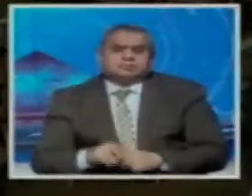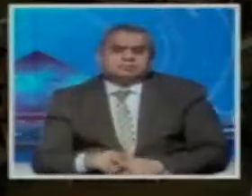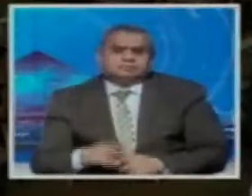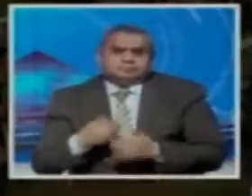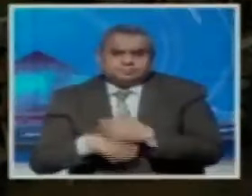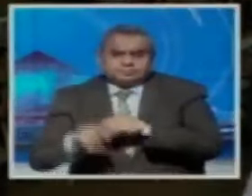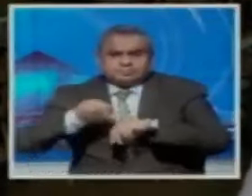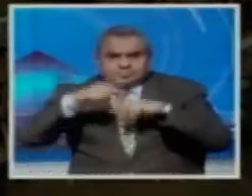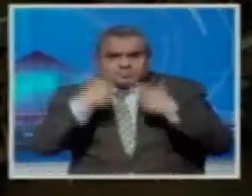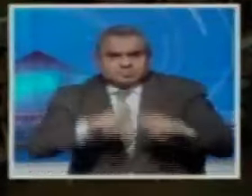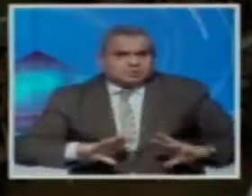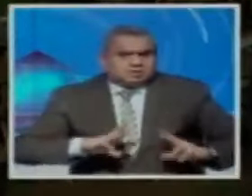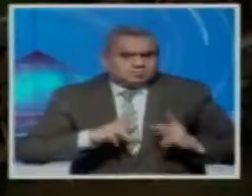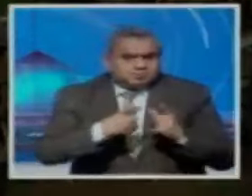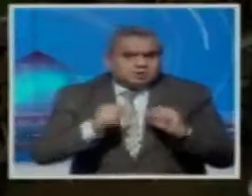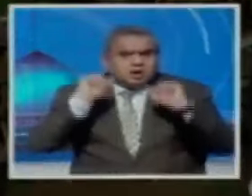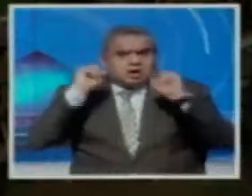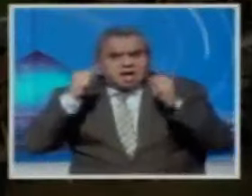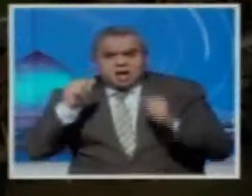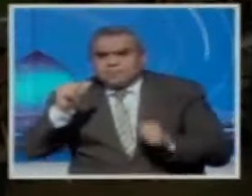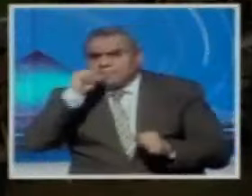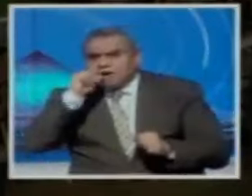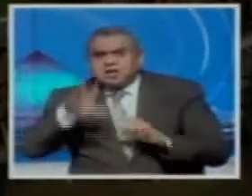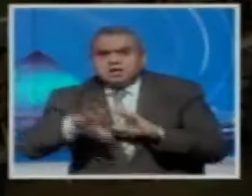والبنية التحتية ومحطات الكهرباء والمياه.